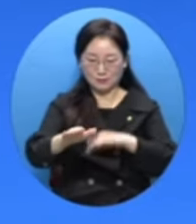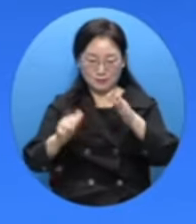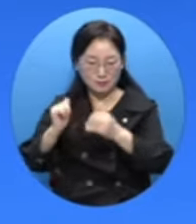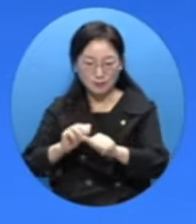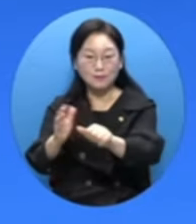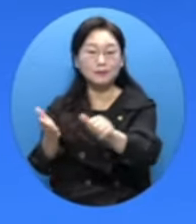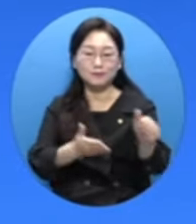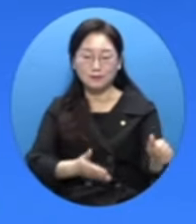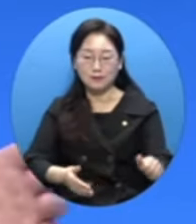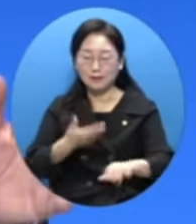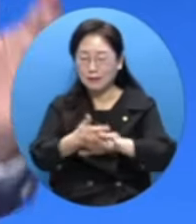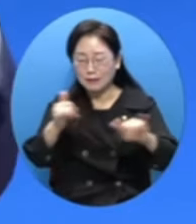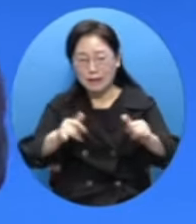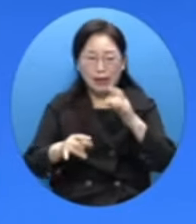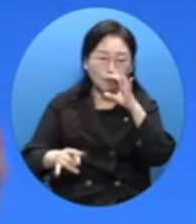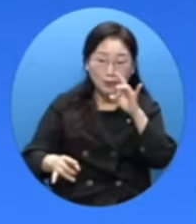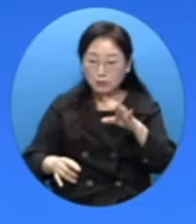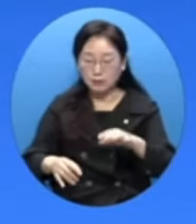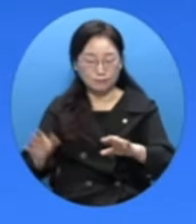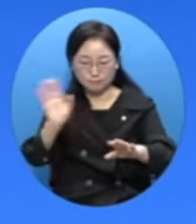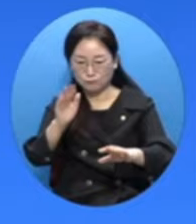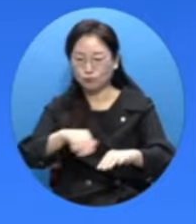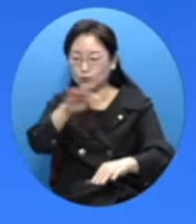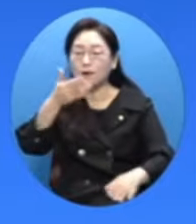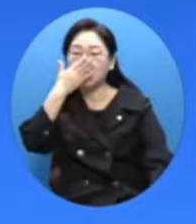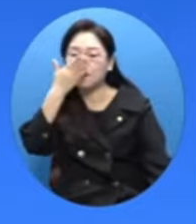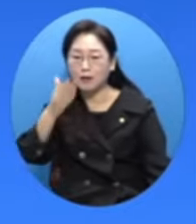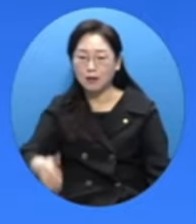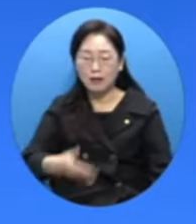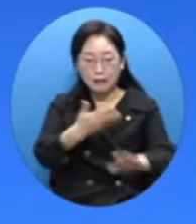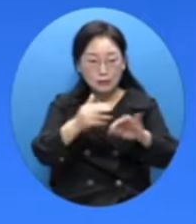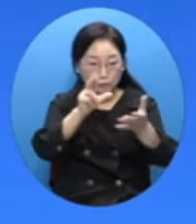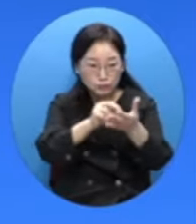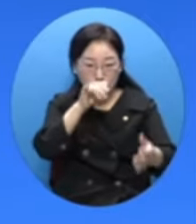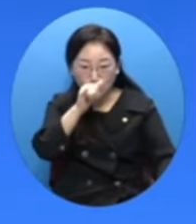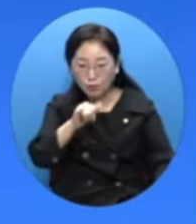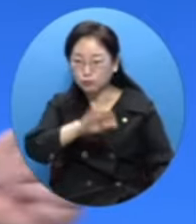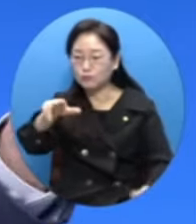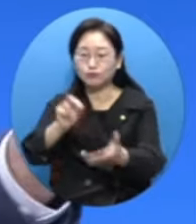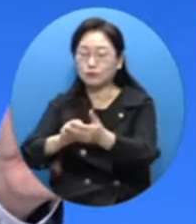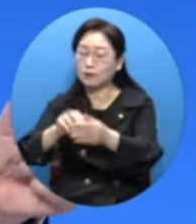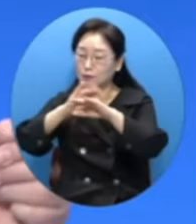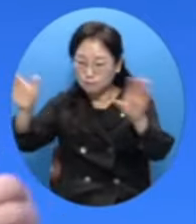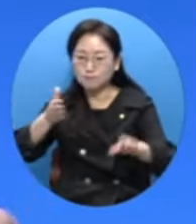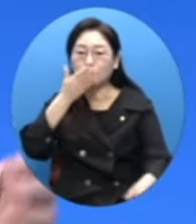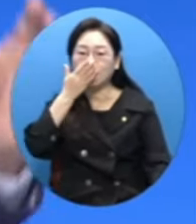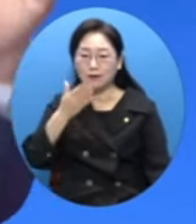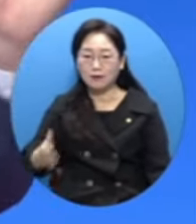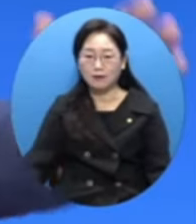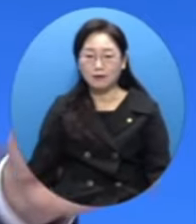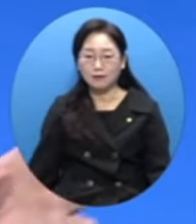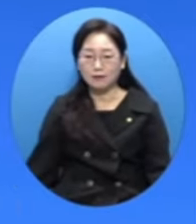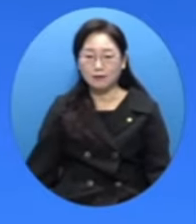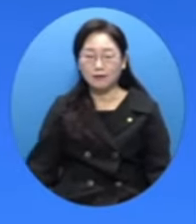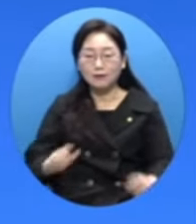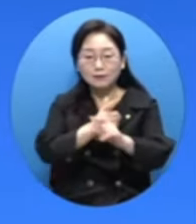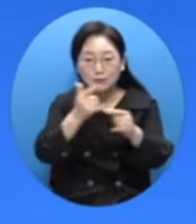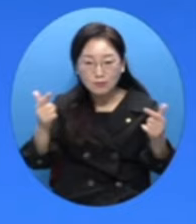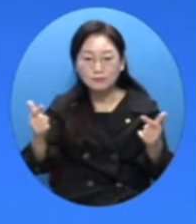됩니다. 남들이 다 안 될 때 우리가 될 때인 것입니다. 남들이 다 문제가 있을 때 우리는 문제가 없다고 할 때인 것입니다. 여러